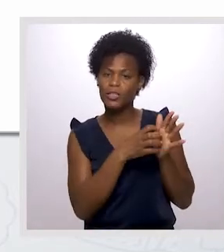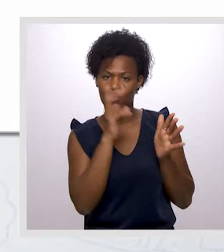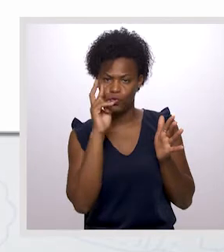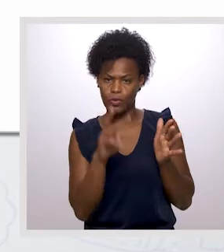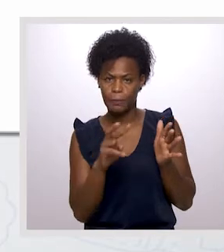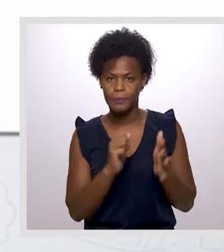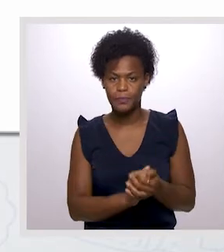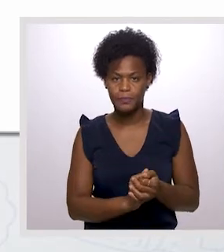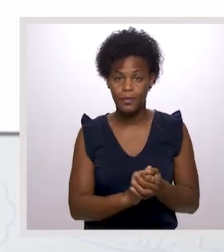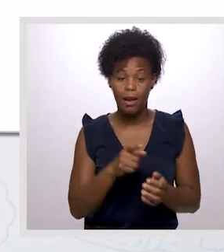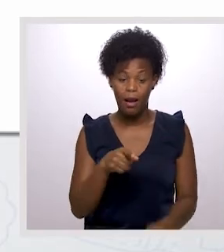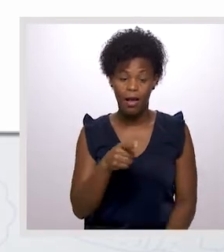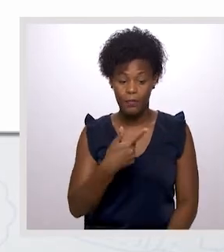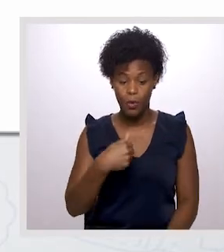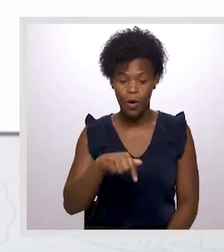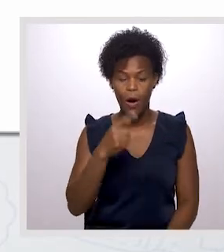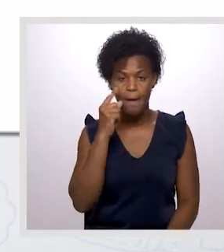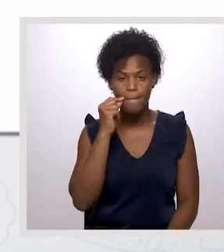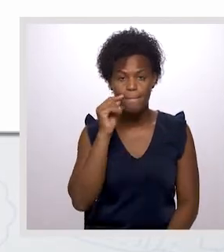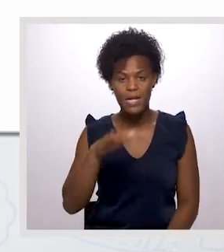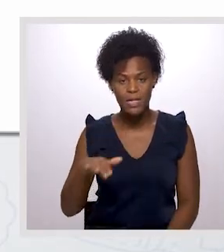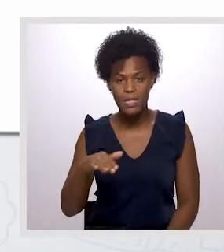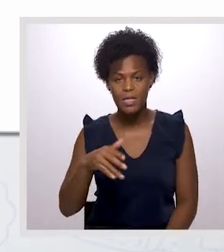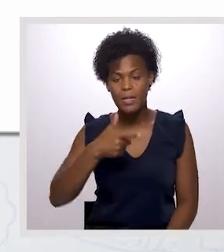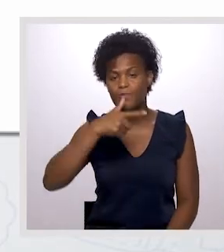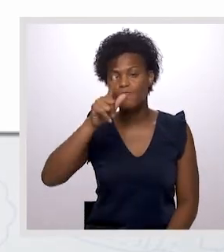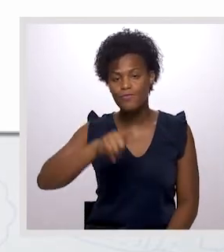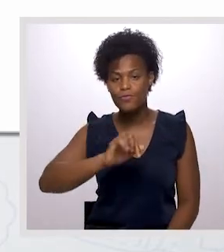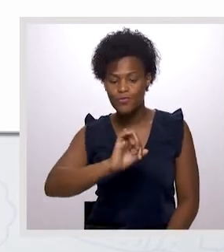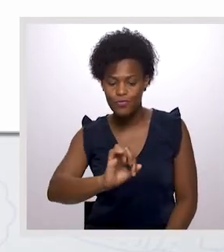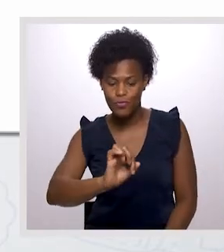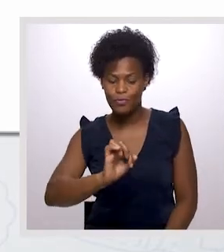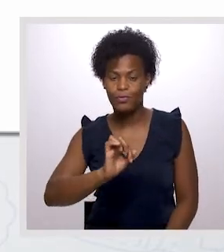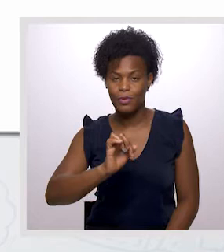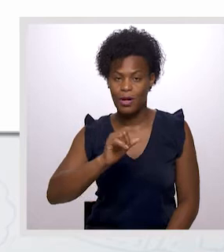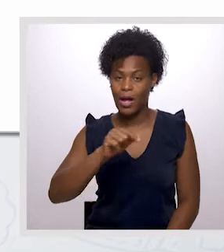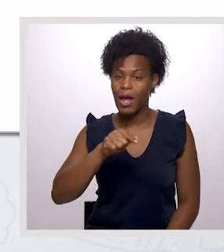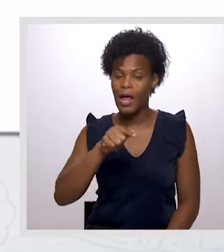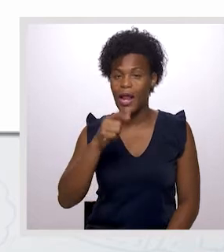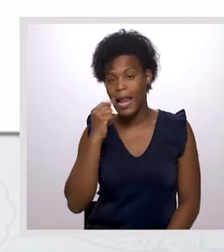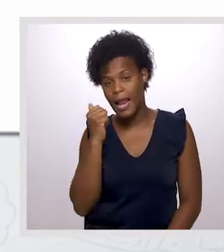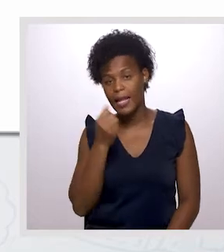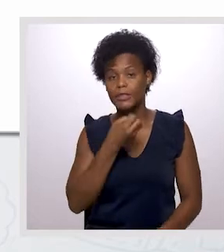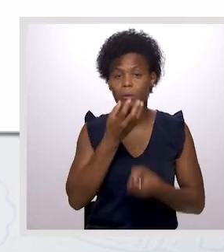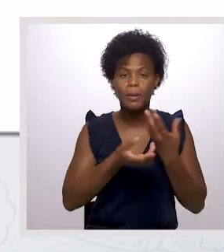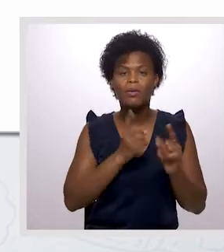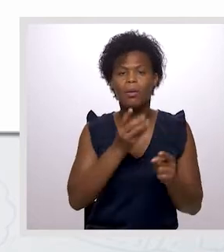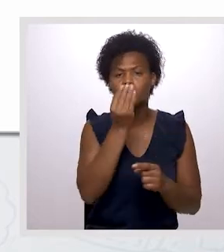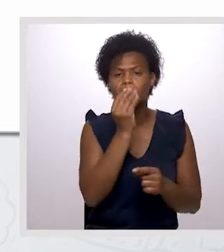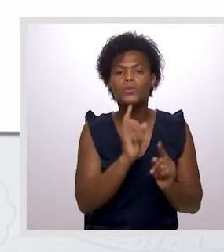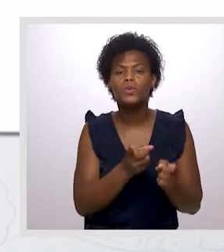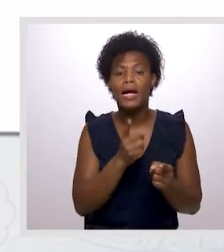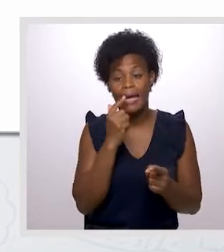Ici, nous avons un garçon qui prend son petit déjeuner et il nous explique ce qu'il prend. Il